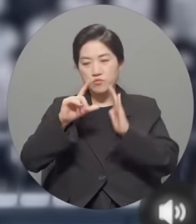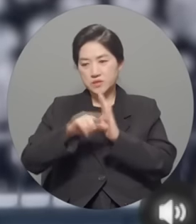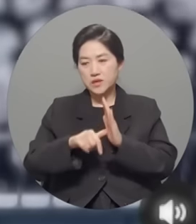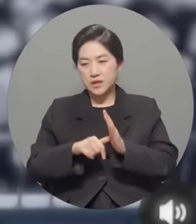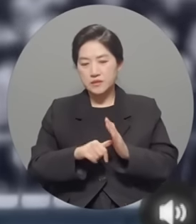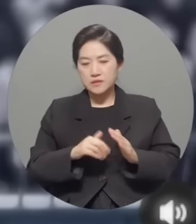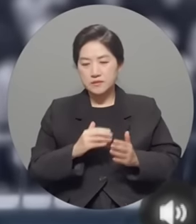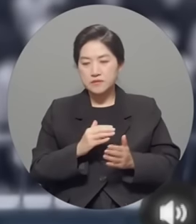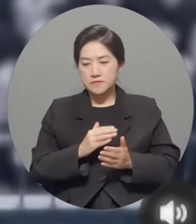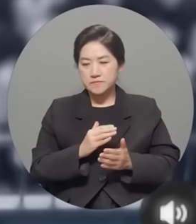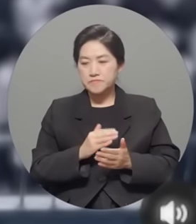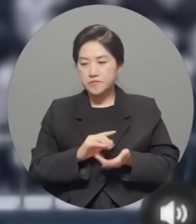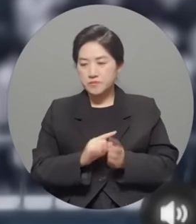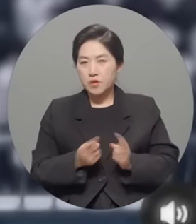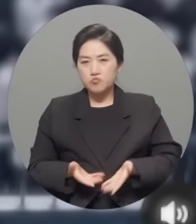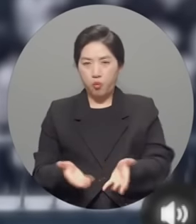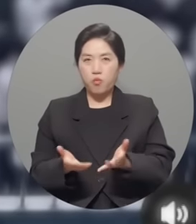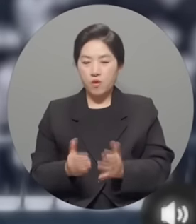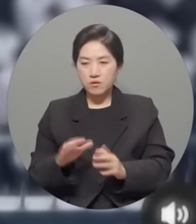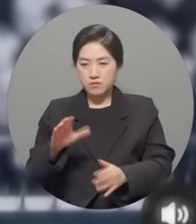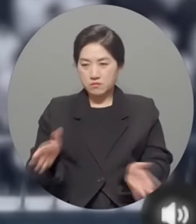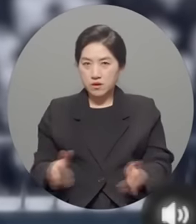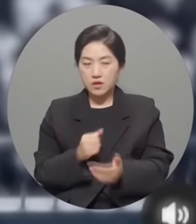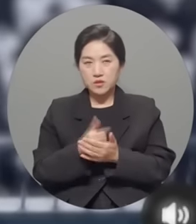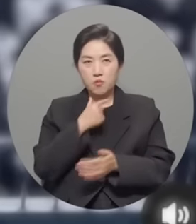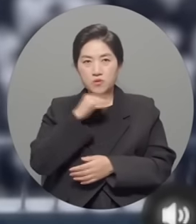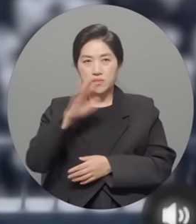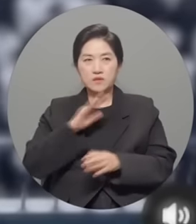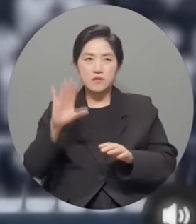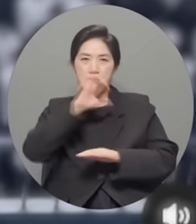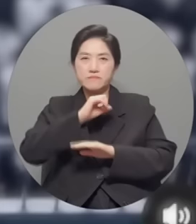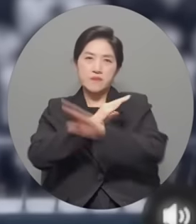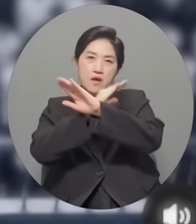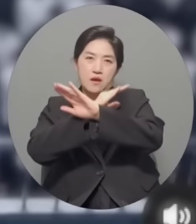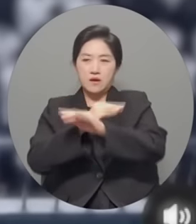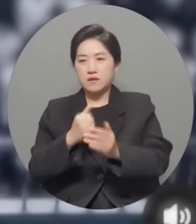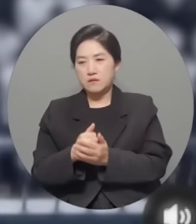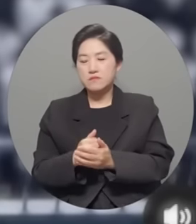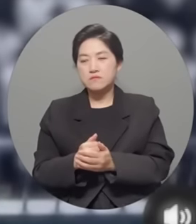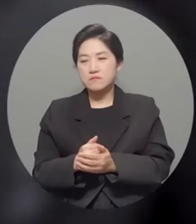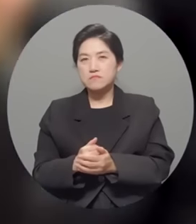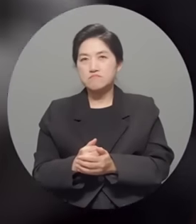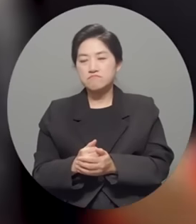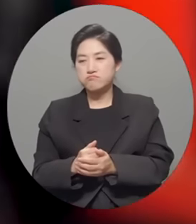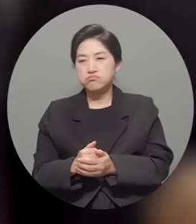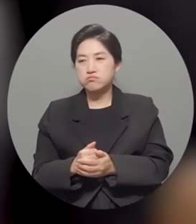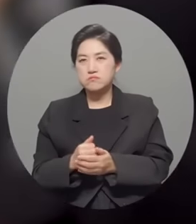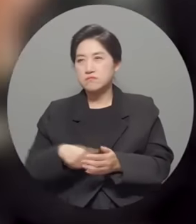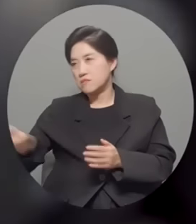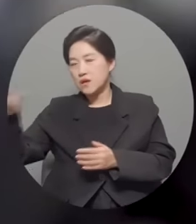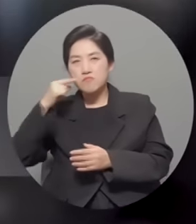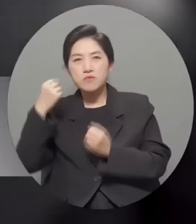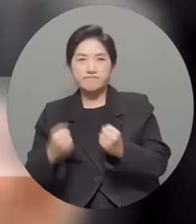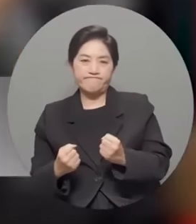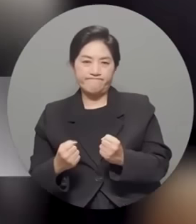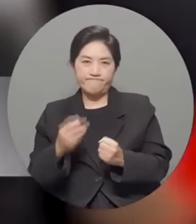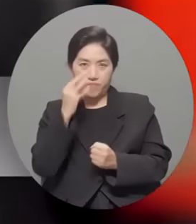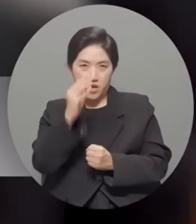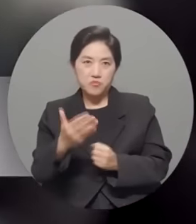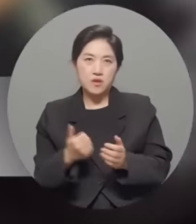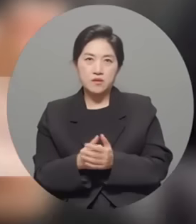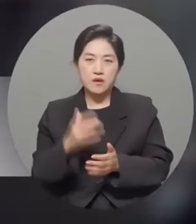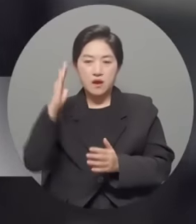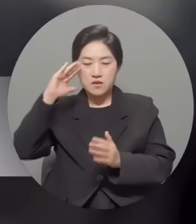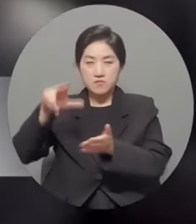준비를 독려하고 원치 않아 연습에서 빠진다고 해도 꼼짝없이 지켜는 봐야 합니다. 학생이 문제를